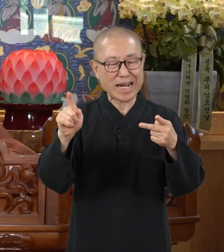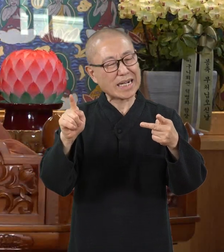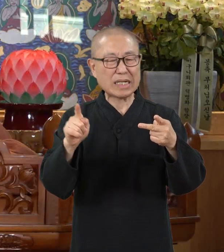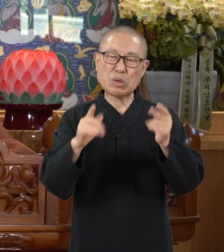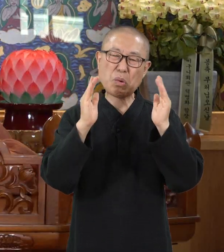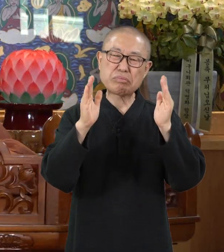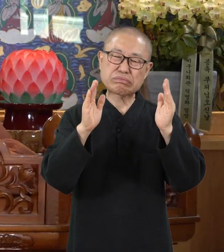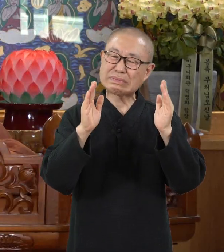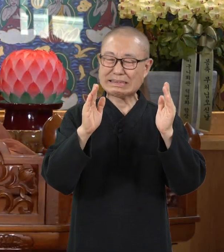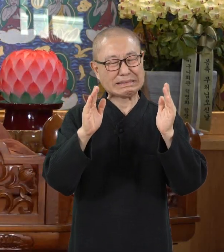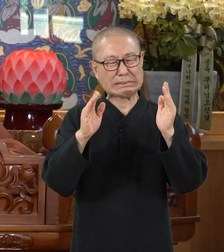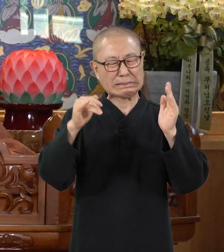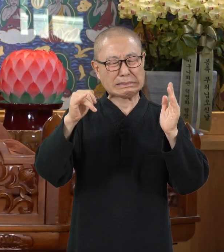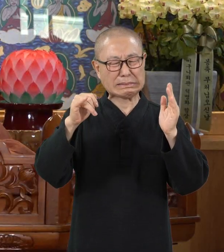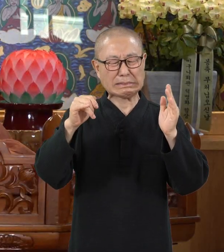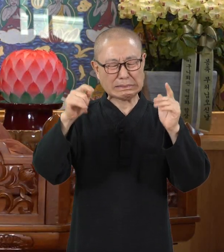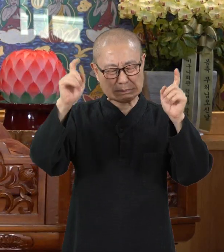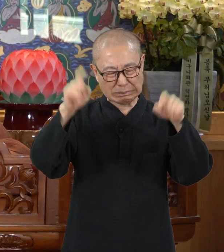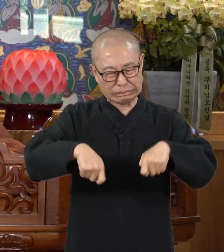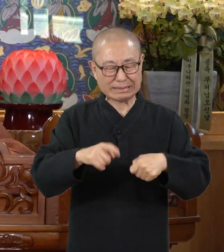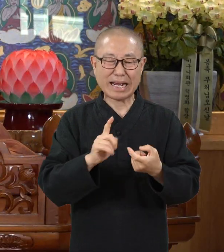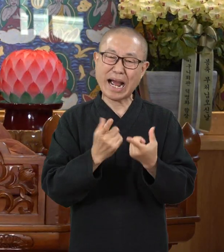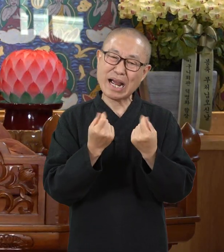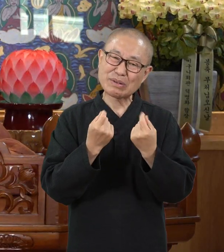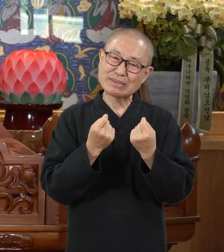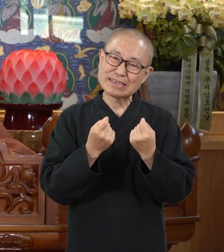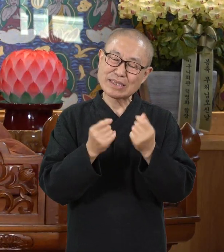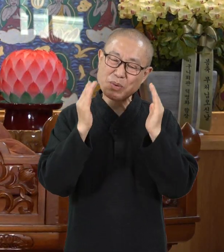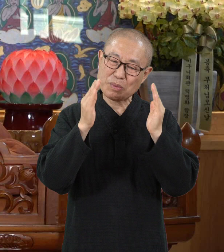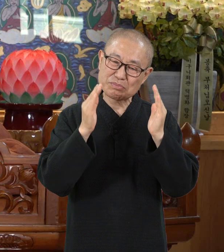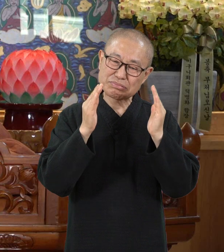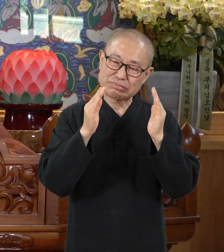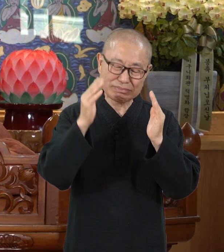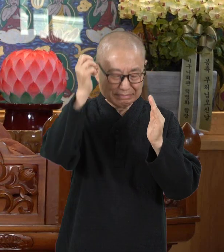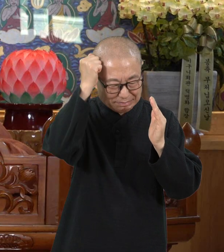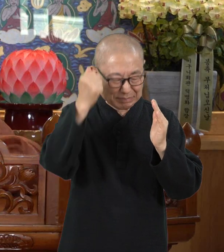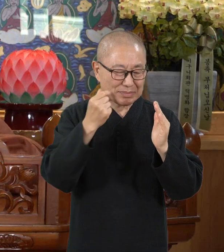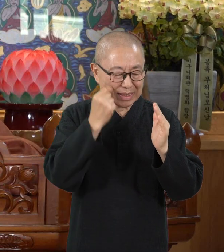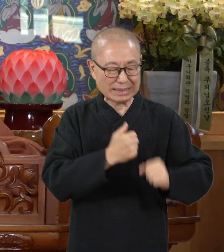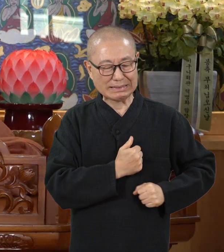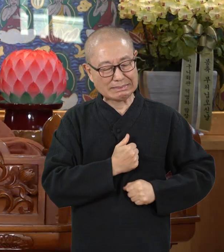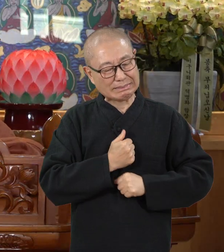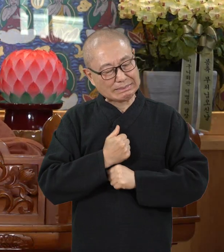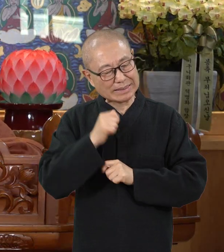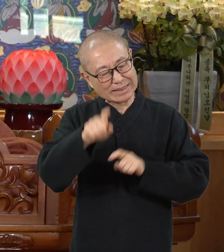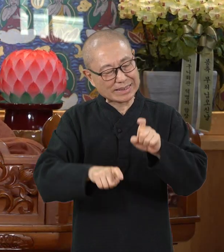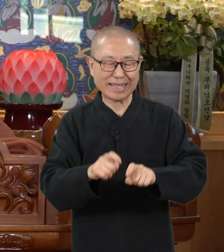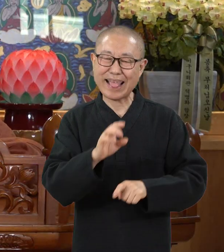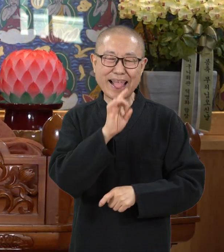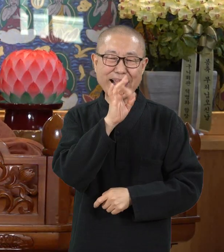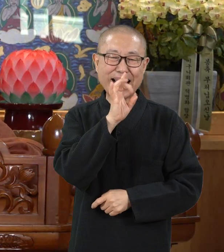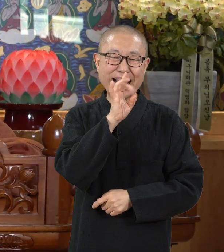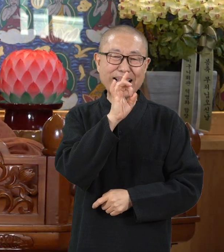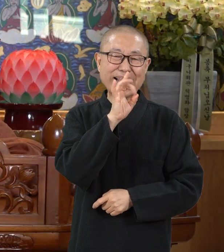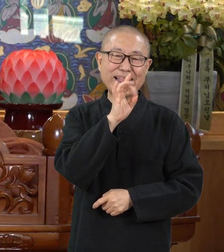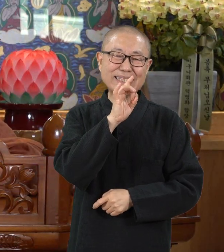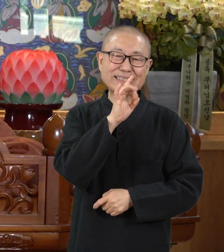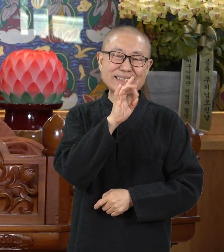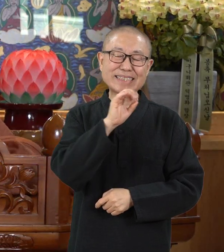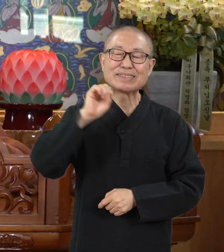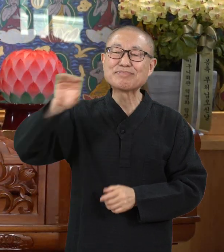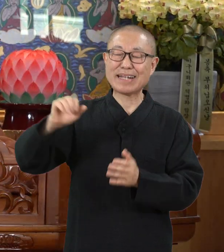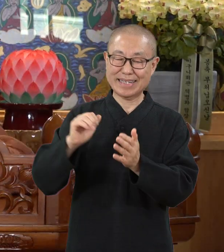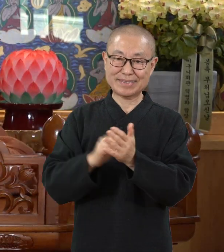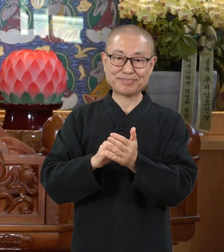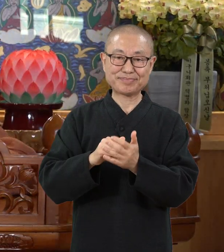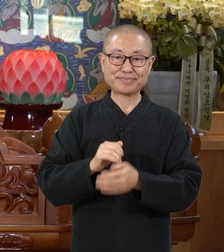또 별로 좋아하는 것 같지 않고 잘 기억하지도 못하고 실천은 더더군다나 잘 모르겠습니다.